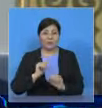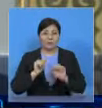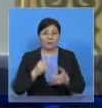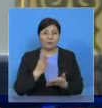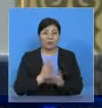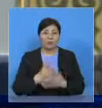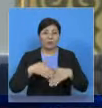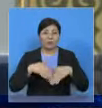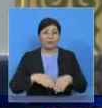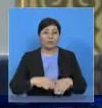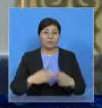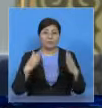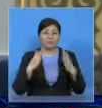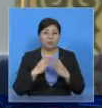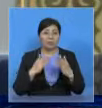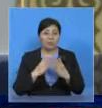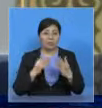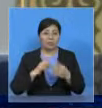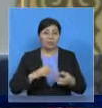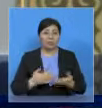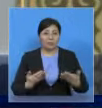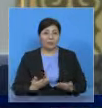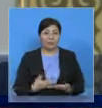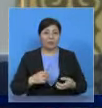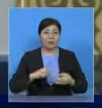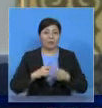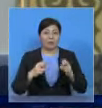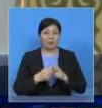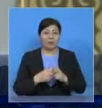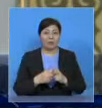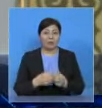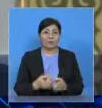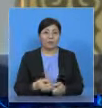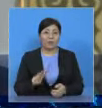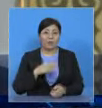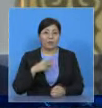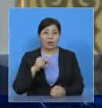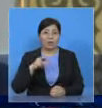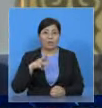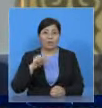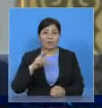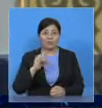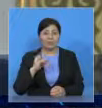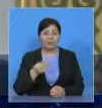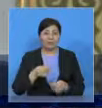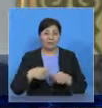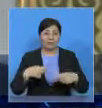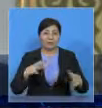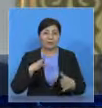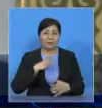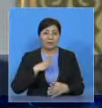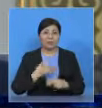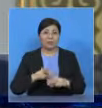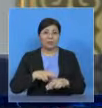решения жилищно-бытовых проблем расширился перечень должностей, выплачиваемых компенсации за наем жилья на территории обслуживания. Это